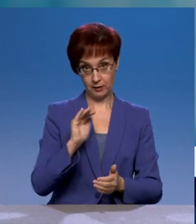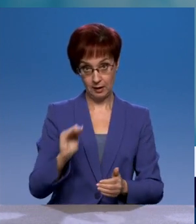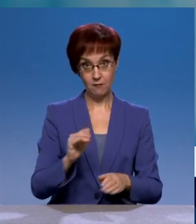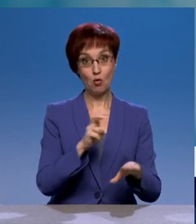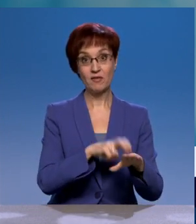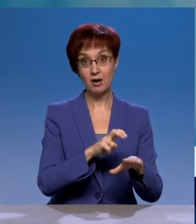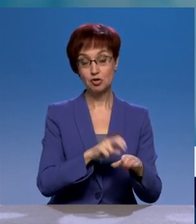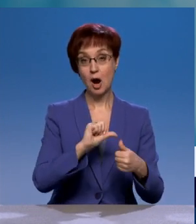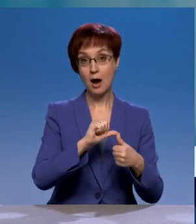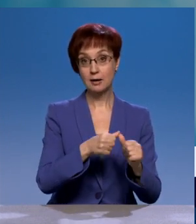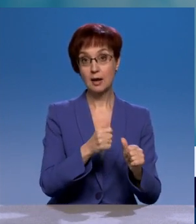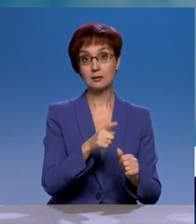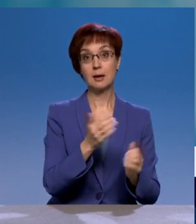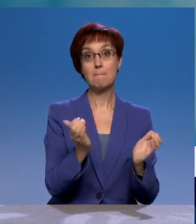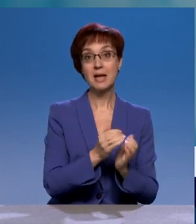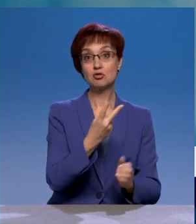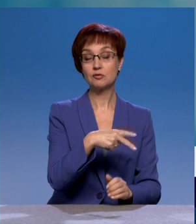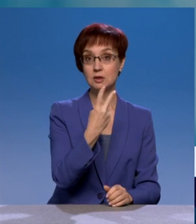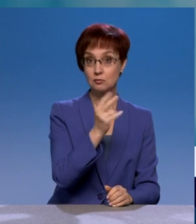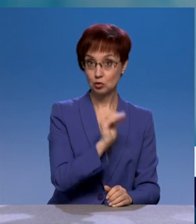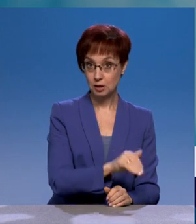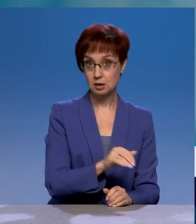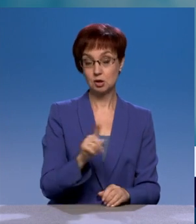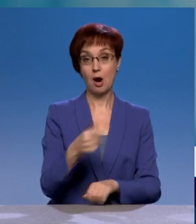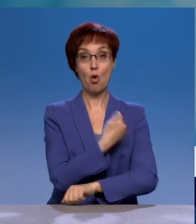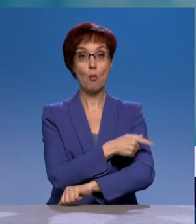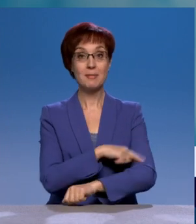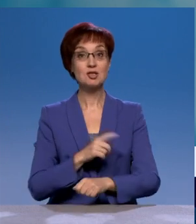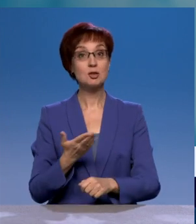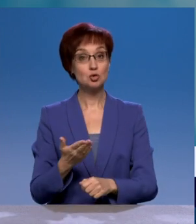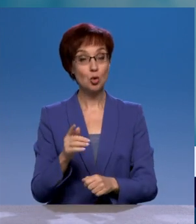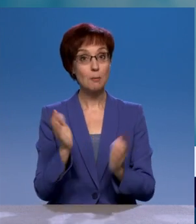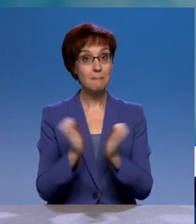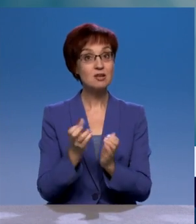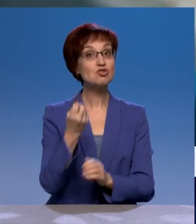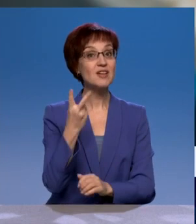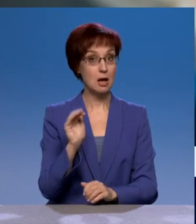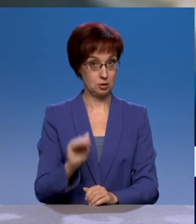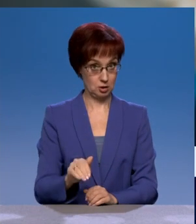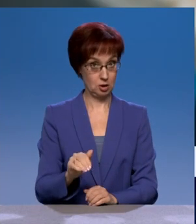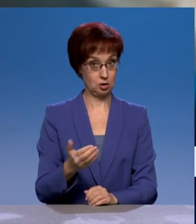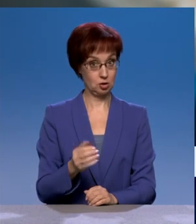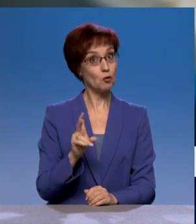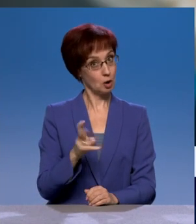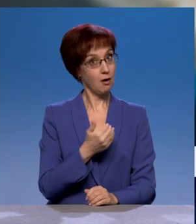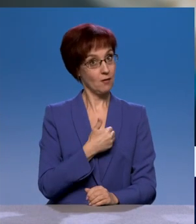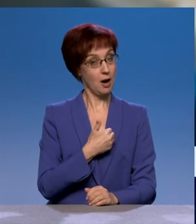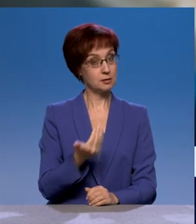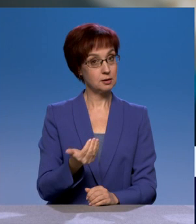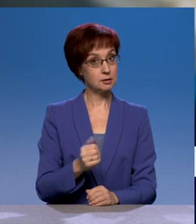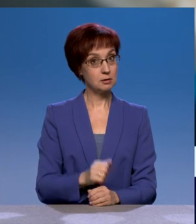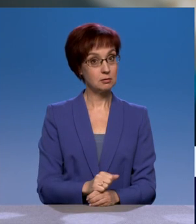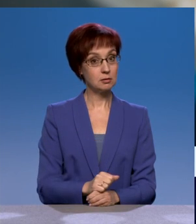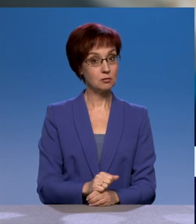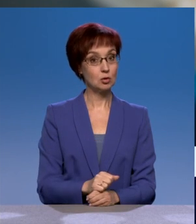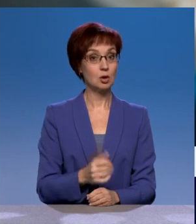тысячи рублей, а у медсестер меньше, чем 12 тысяч рублей. Вот как вы хотите на гарантированную ставку, то, что мы с вами говорили? Немного. Знаете, почти